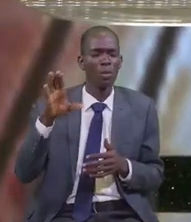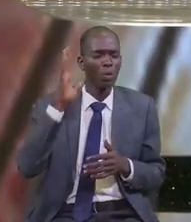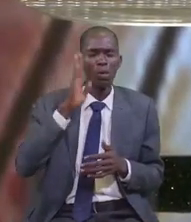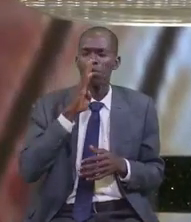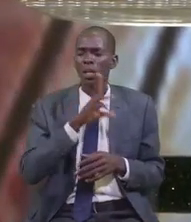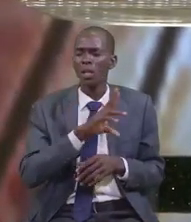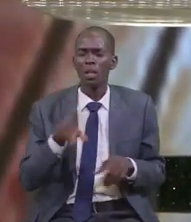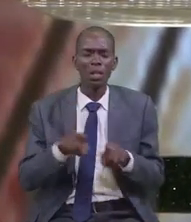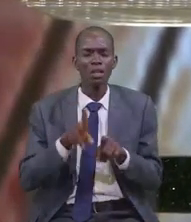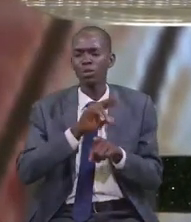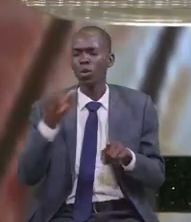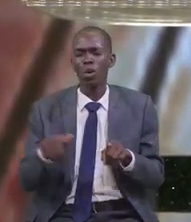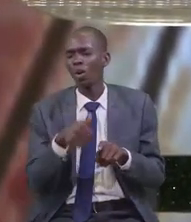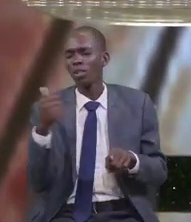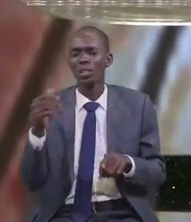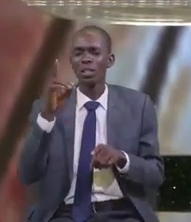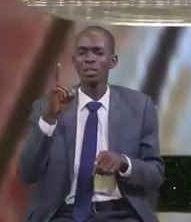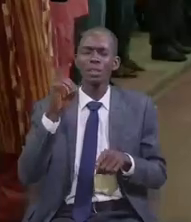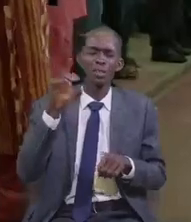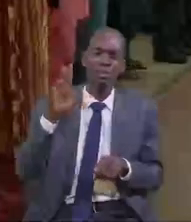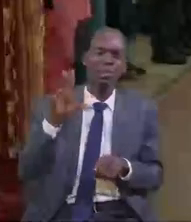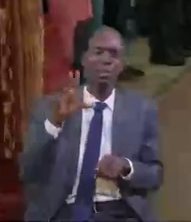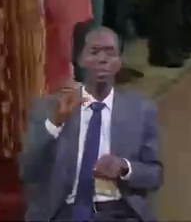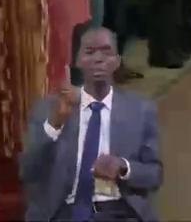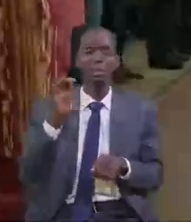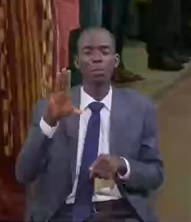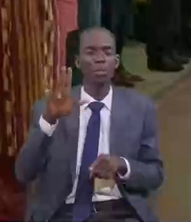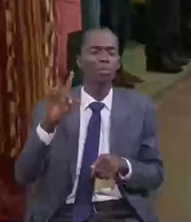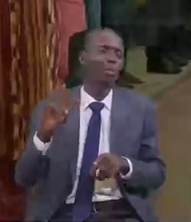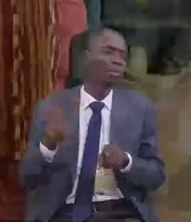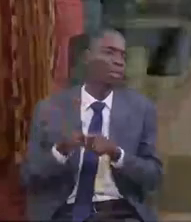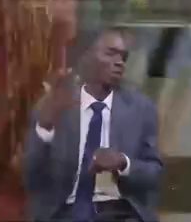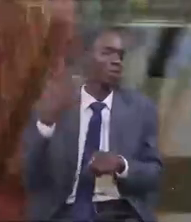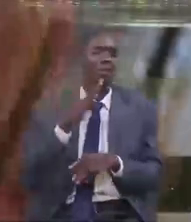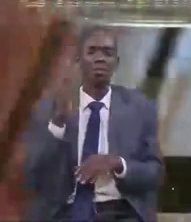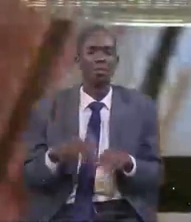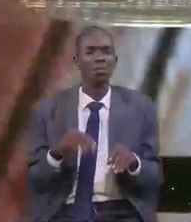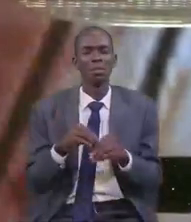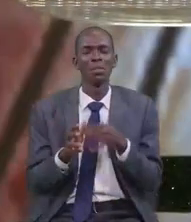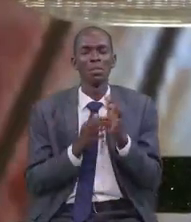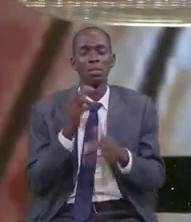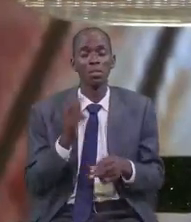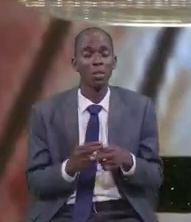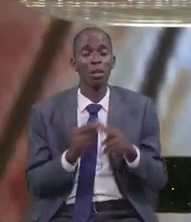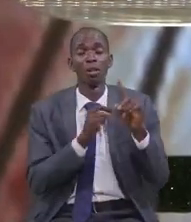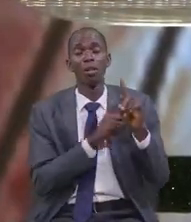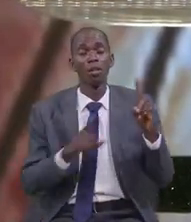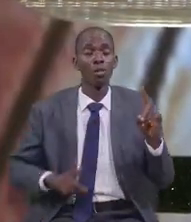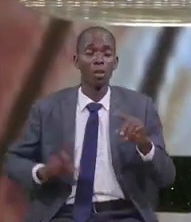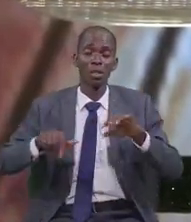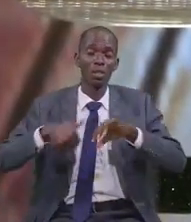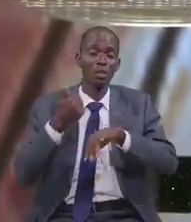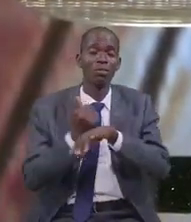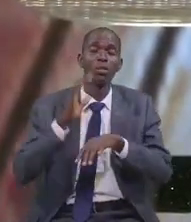sera un 31 décembre exceptionnel. Seigneur, confirme